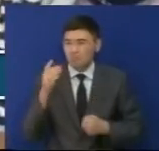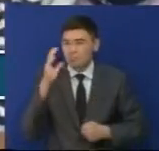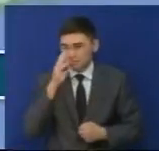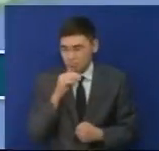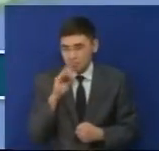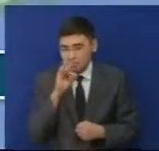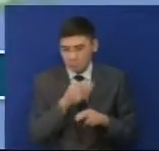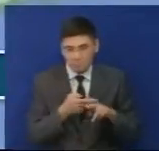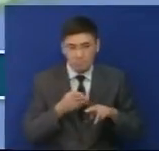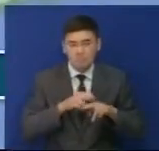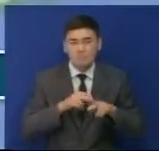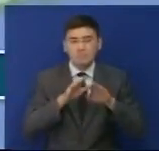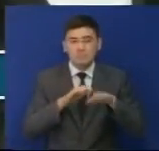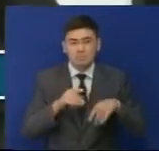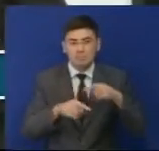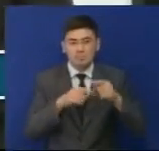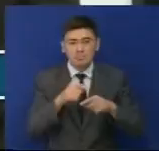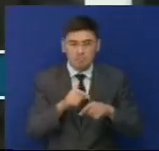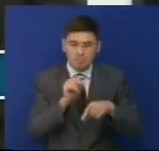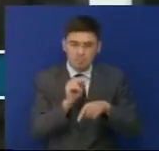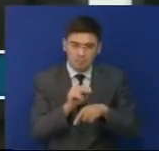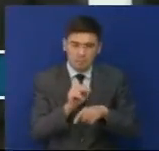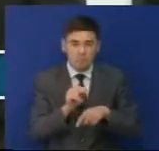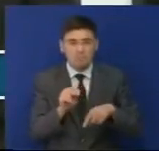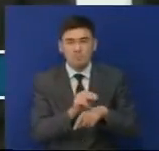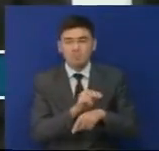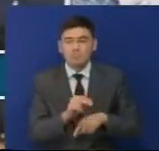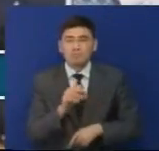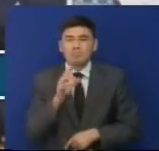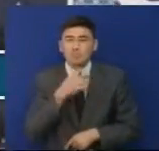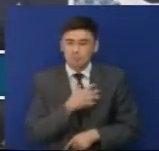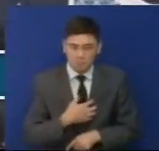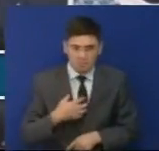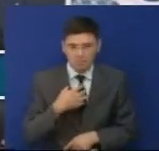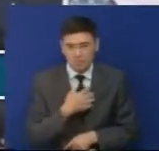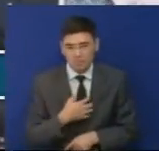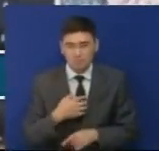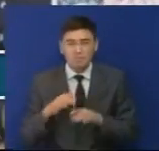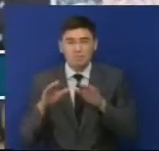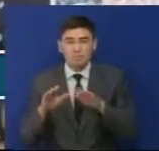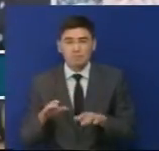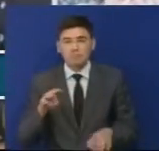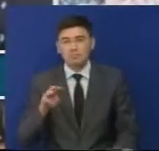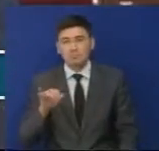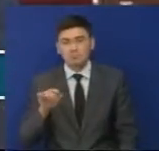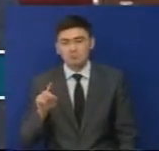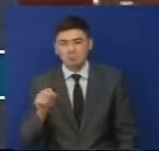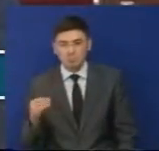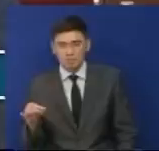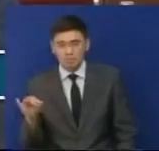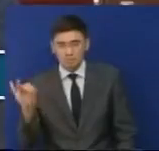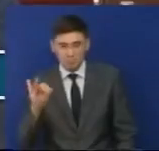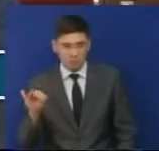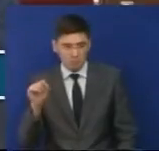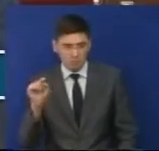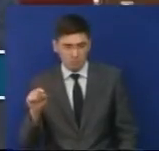түсіндіру аса маңызды. Қаламыздағы облыстық тарихи өлкетану музейінде ұйымдастырылған ынтымағы жарасқан отбасы атты кеш осы мақсатта қолға